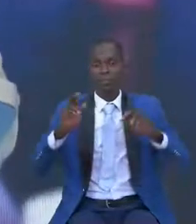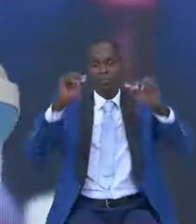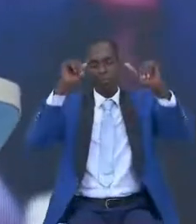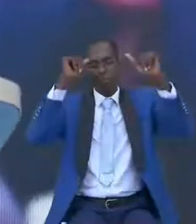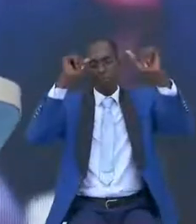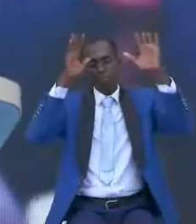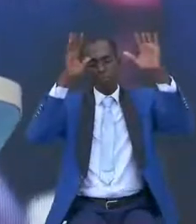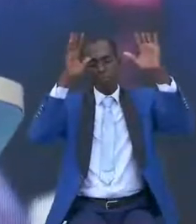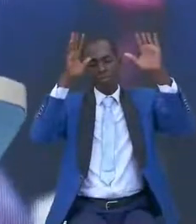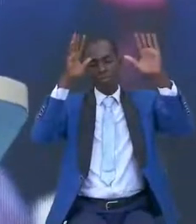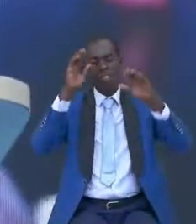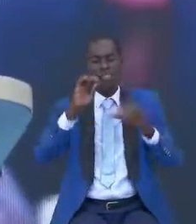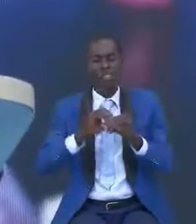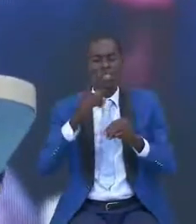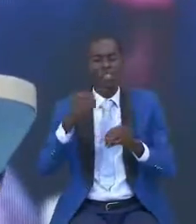Prêt?